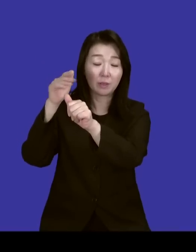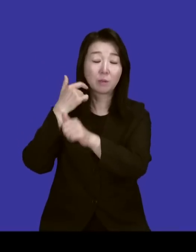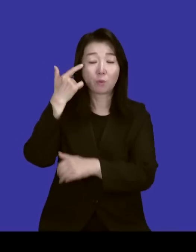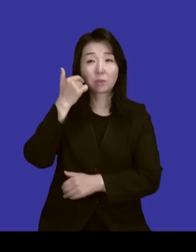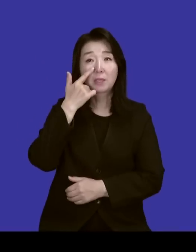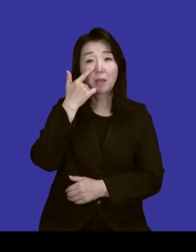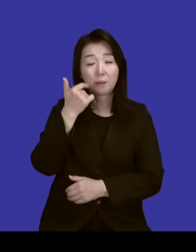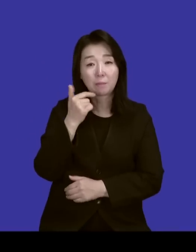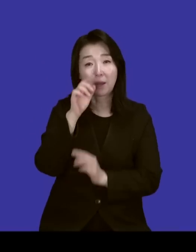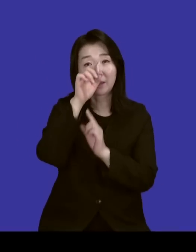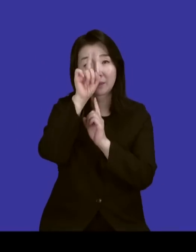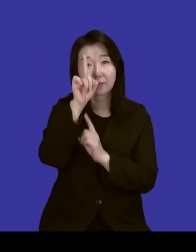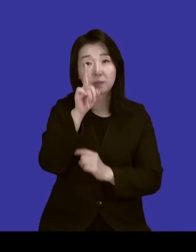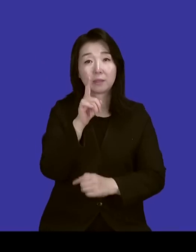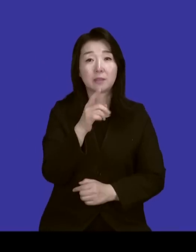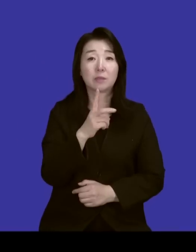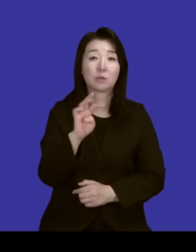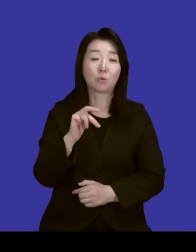목사 아빠